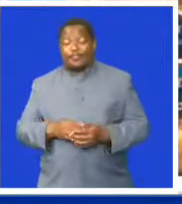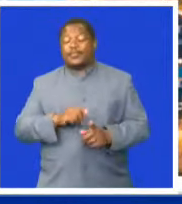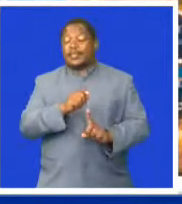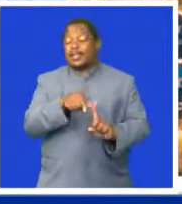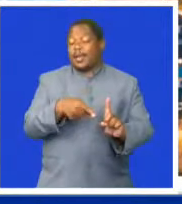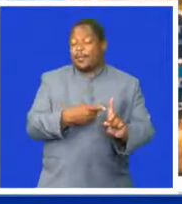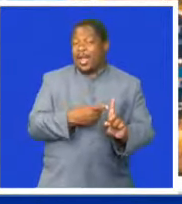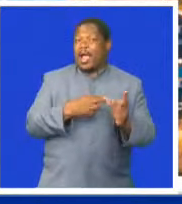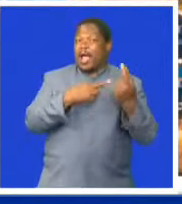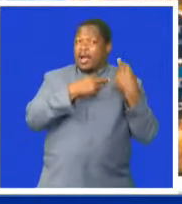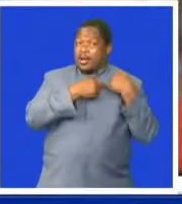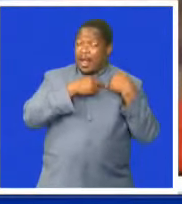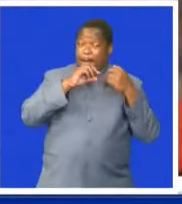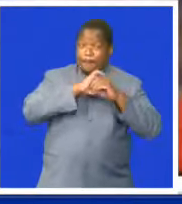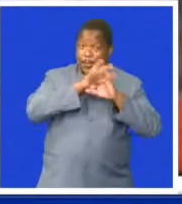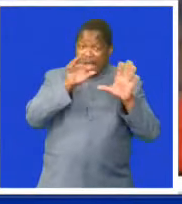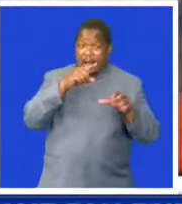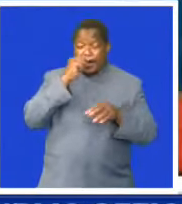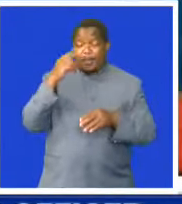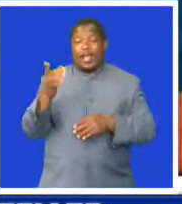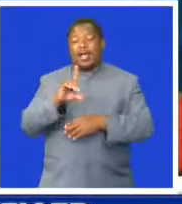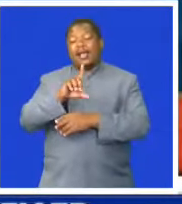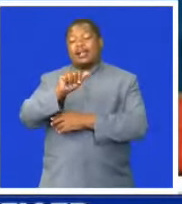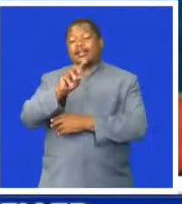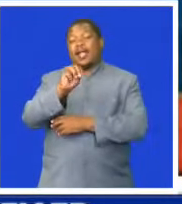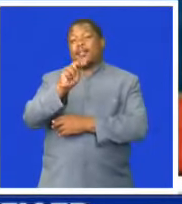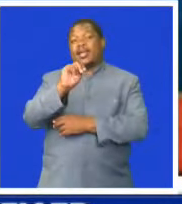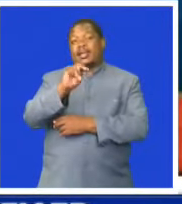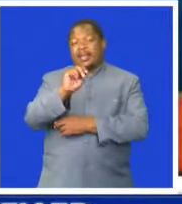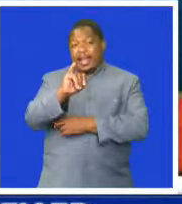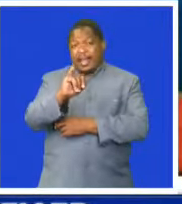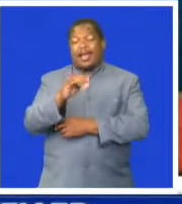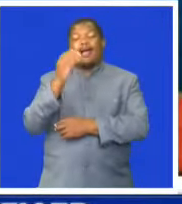umthelo. Si sitawati